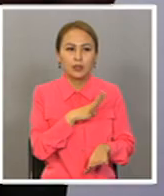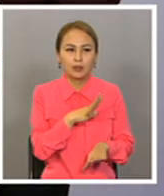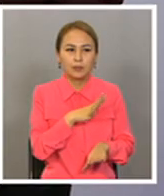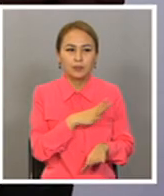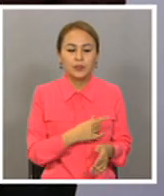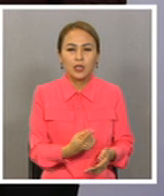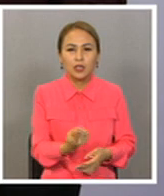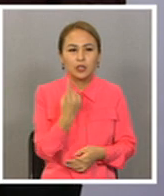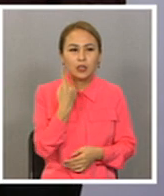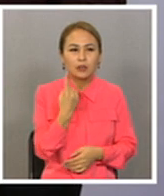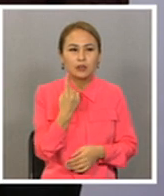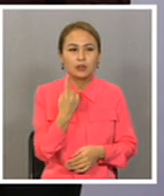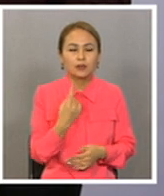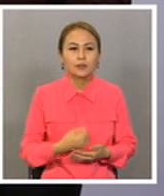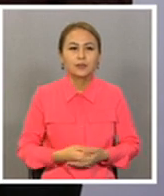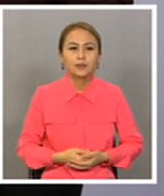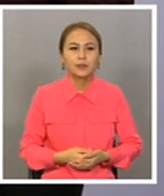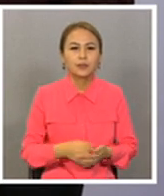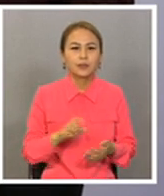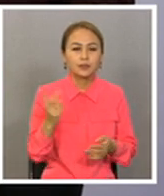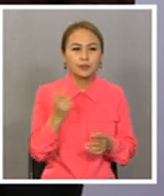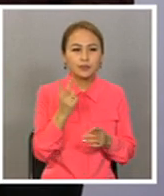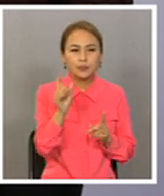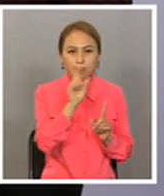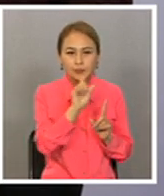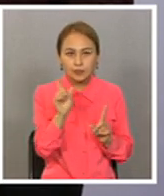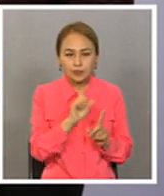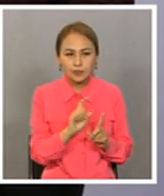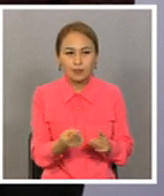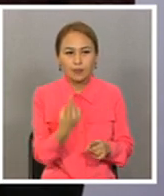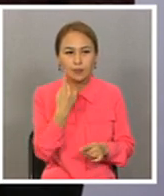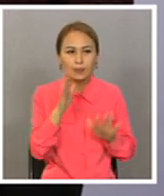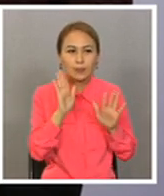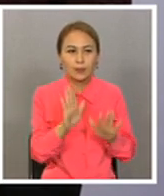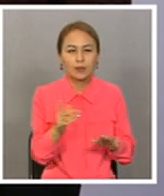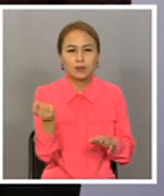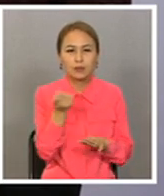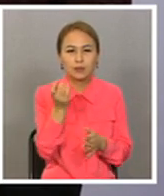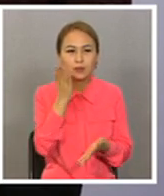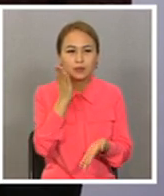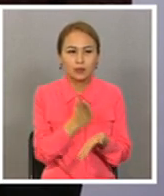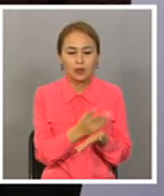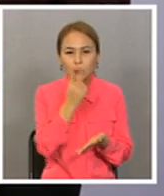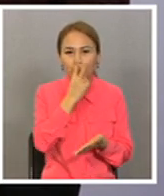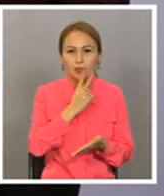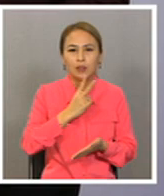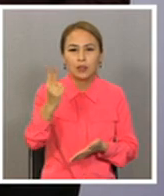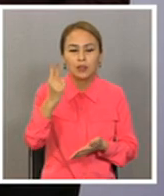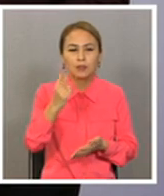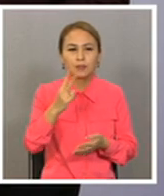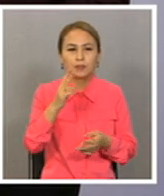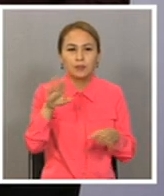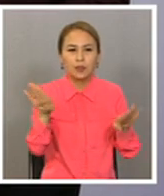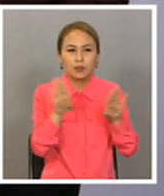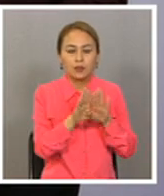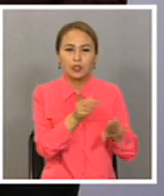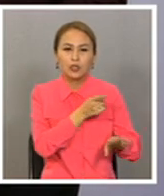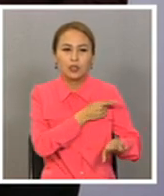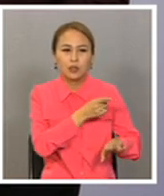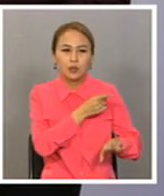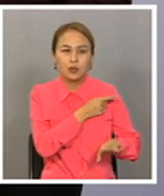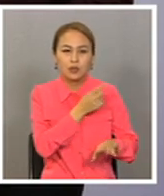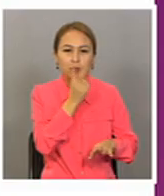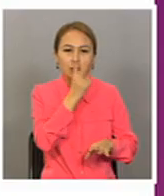келеді. Екінші үзінді бойынша жалғыз ақ бір бидай тұр көкке қарап, бейне бір жалғыз өзін